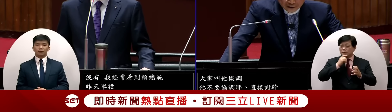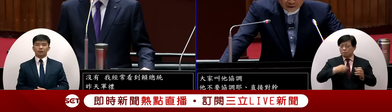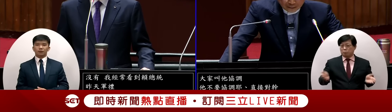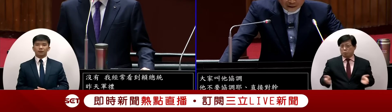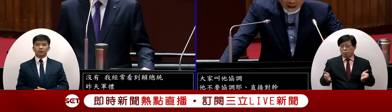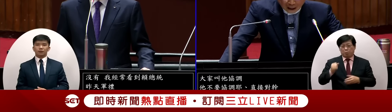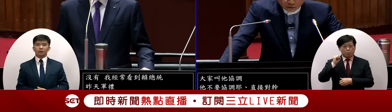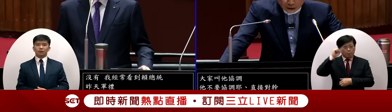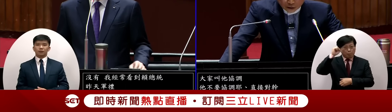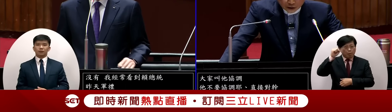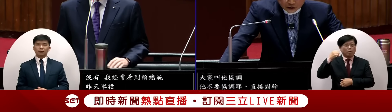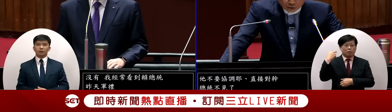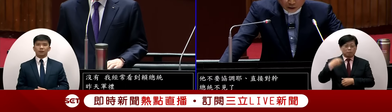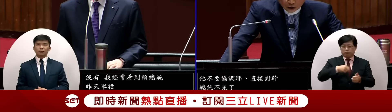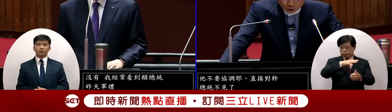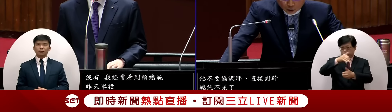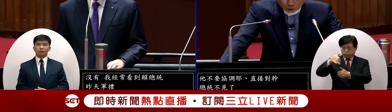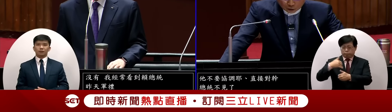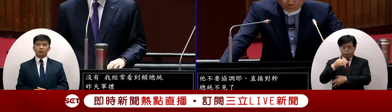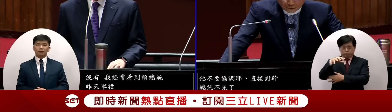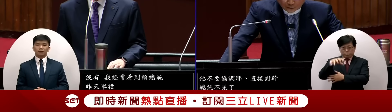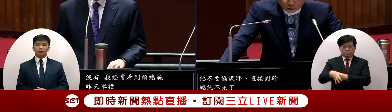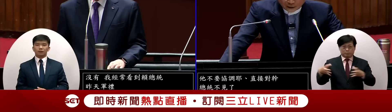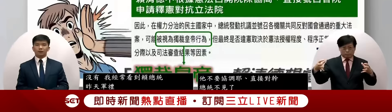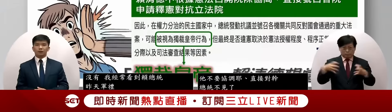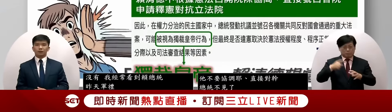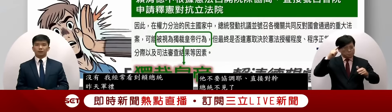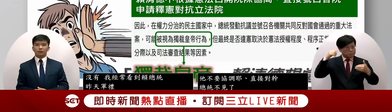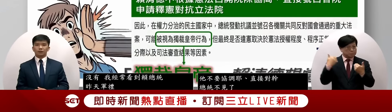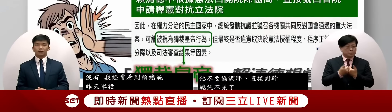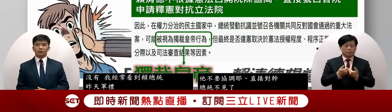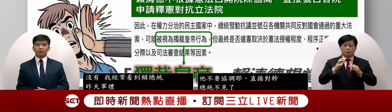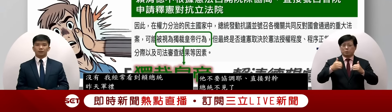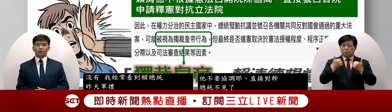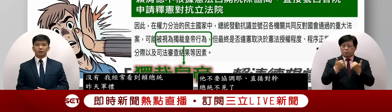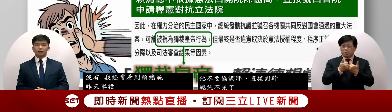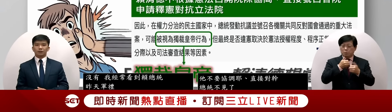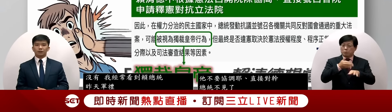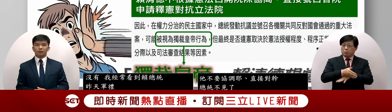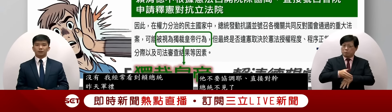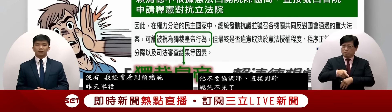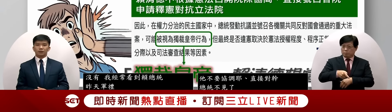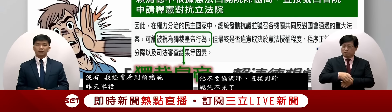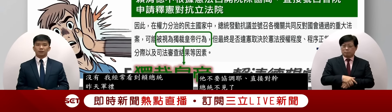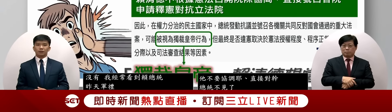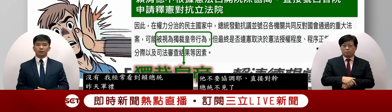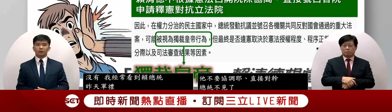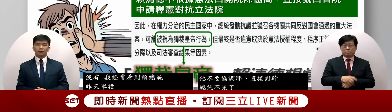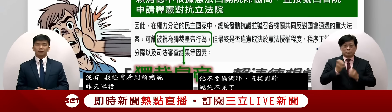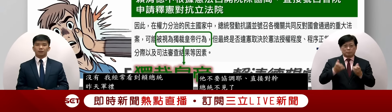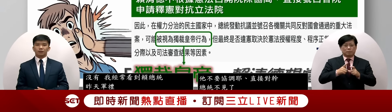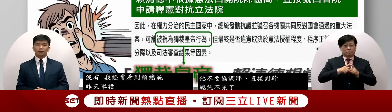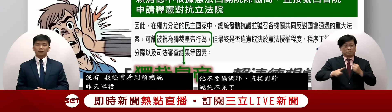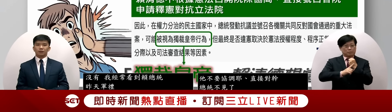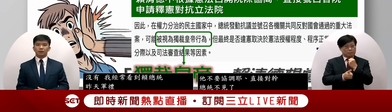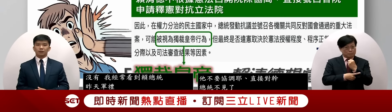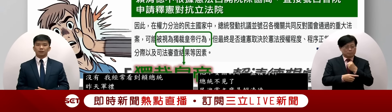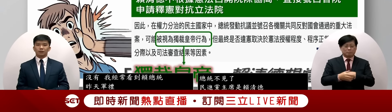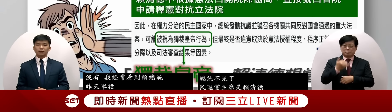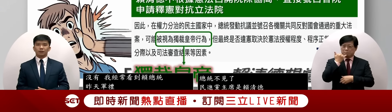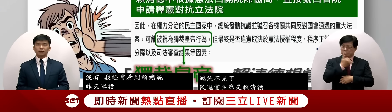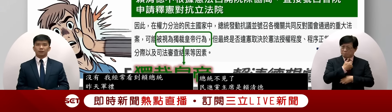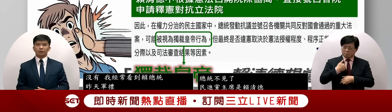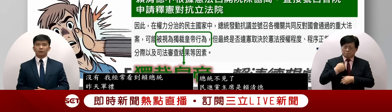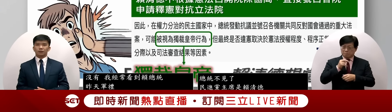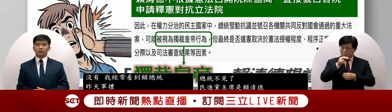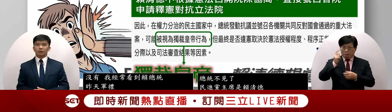抗议，并号召各机关共同反对国会通过的重大法案，可能被